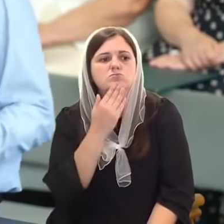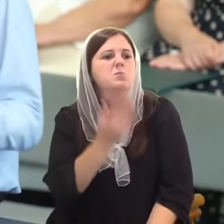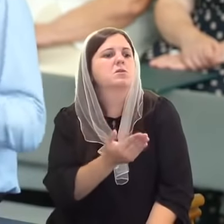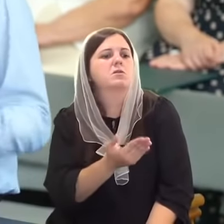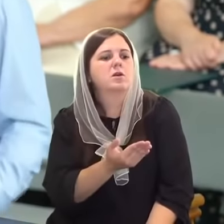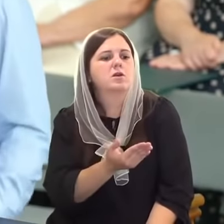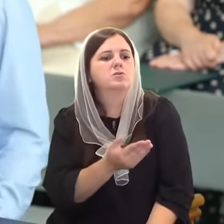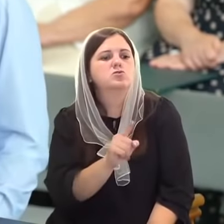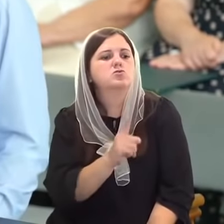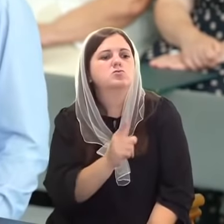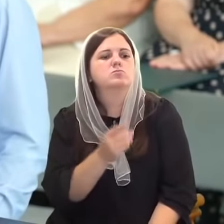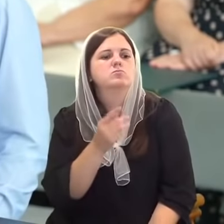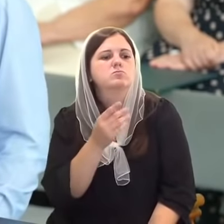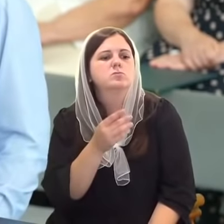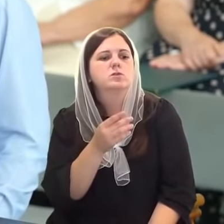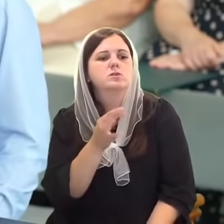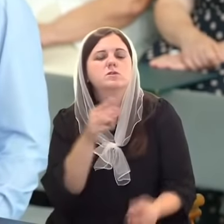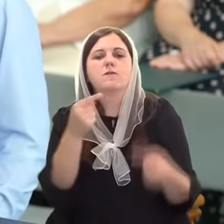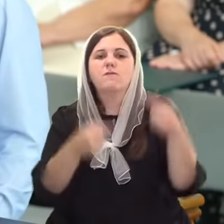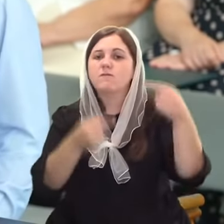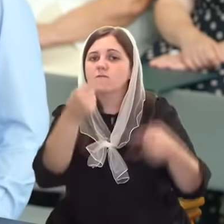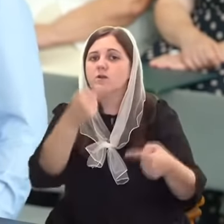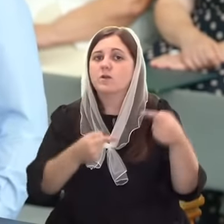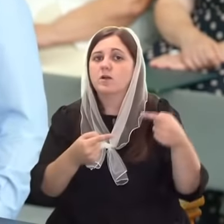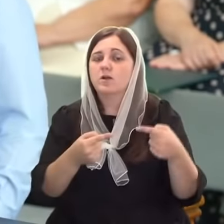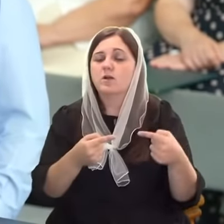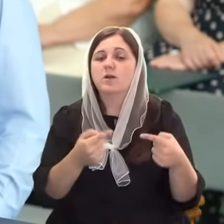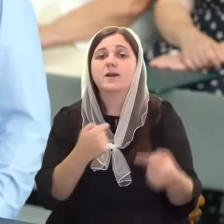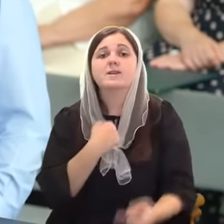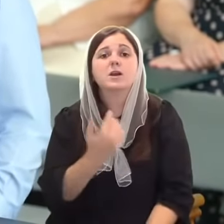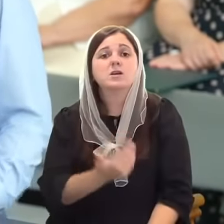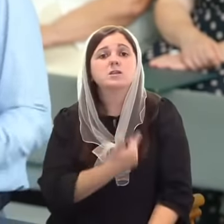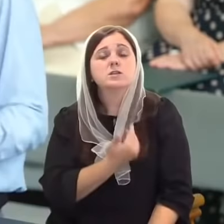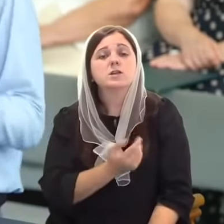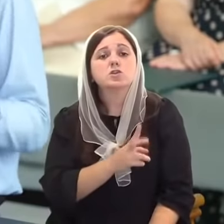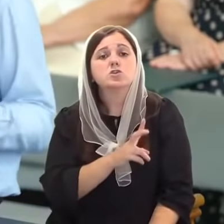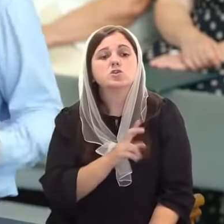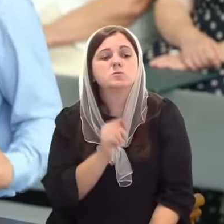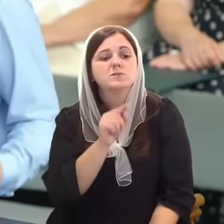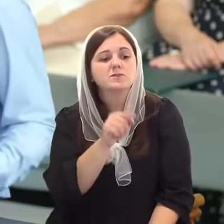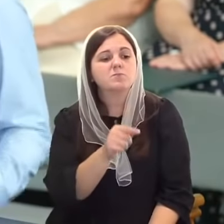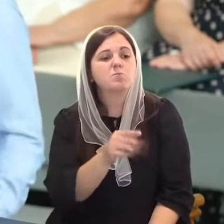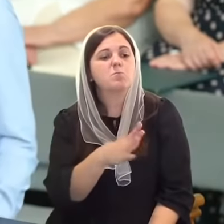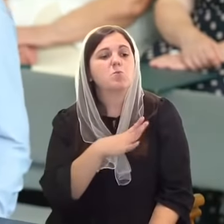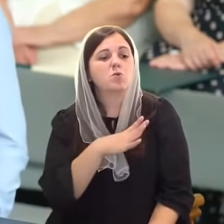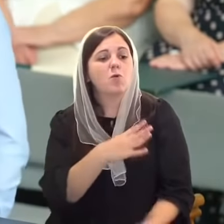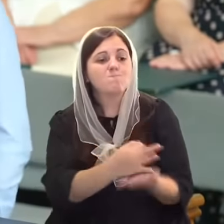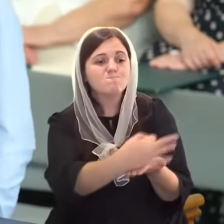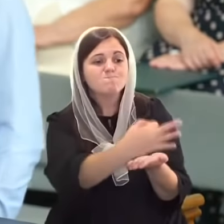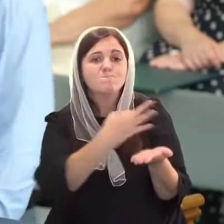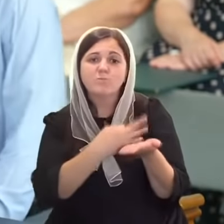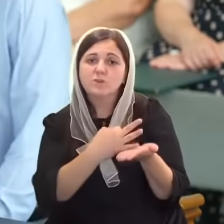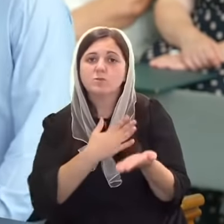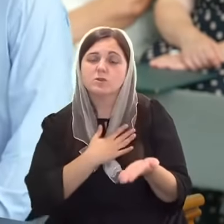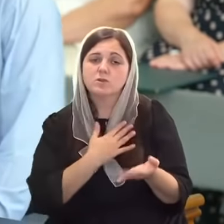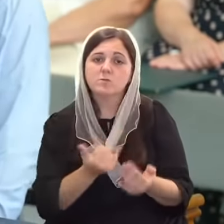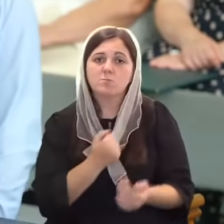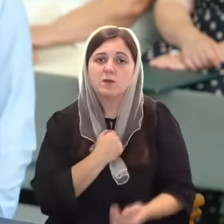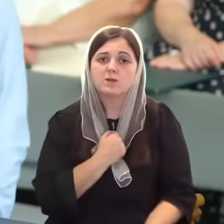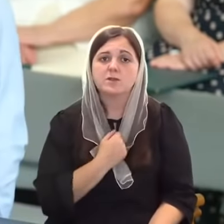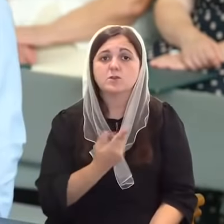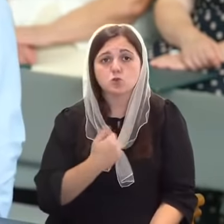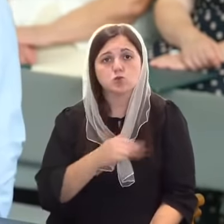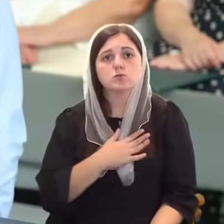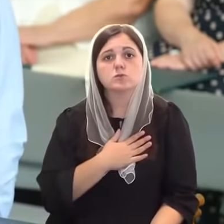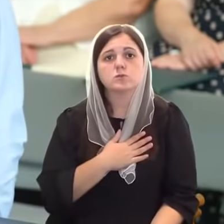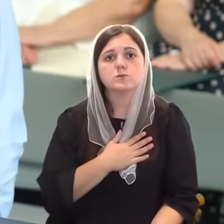чтобы поспорить с ней. Я хотел, чтобы на эти вопросы я услышал ответы на вопросы своей